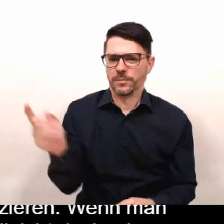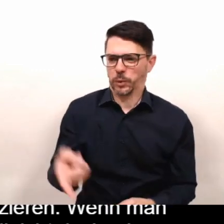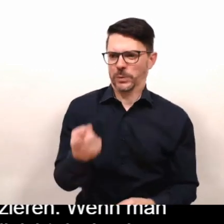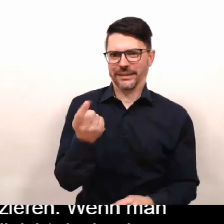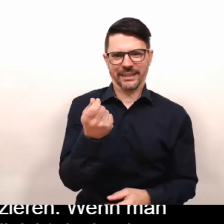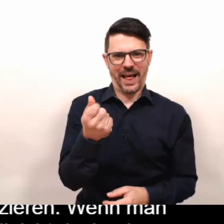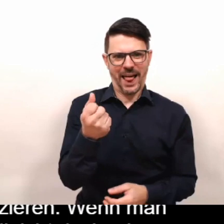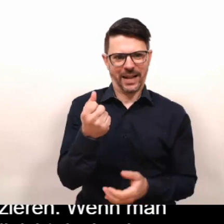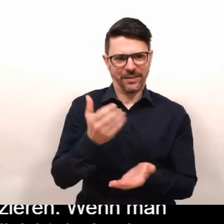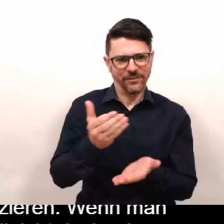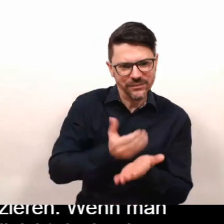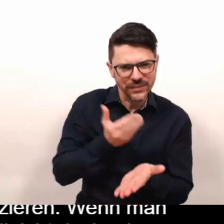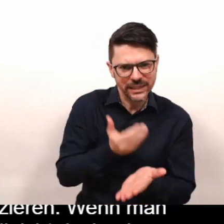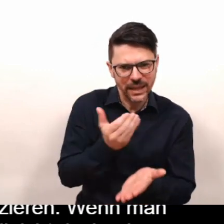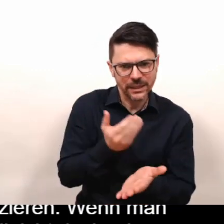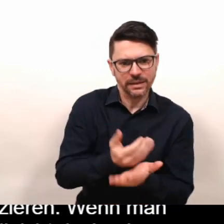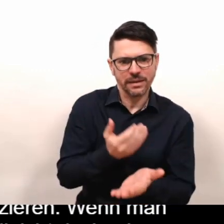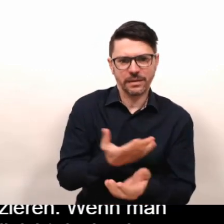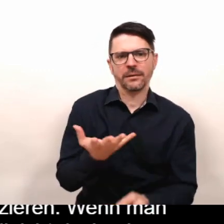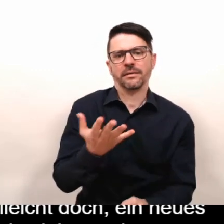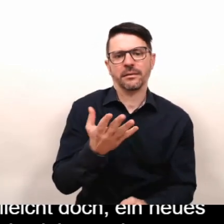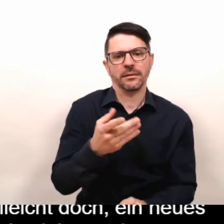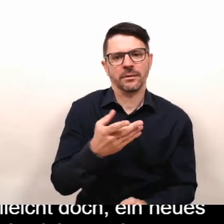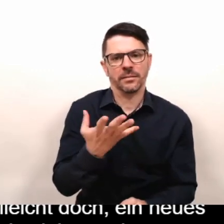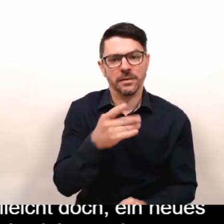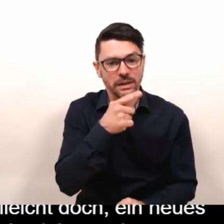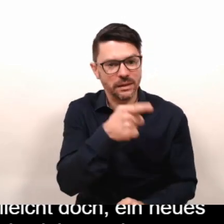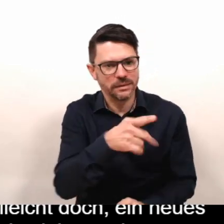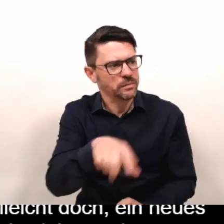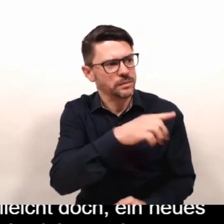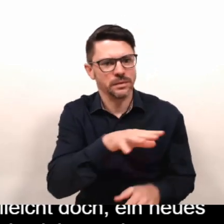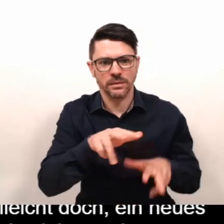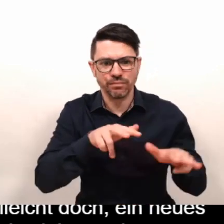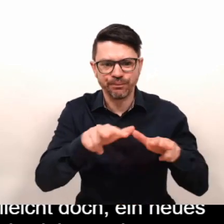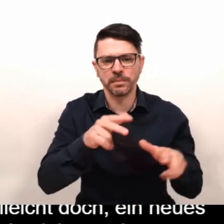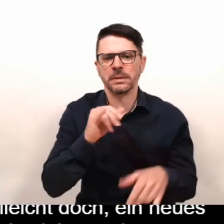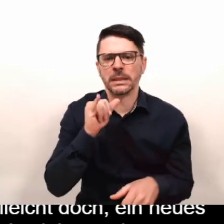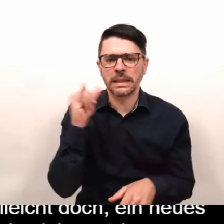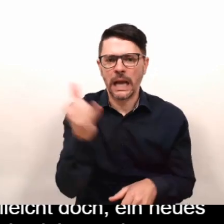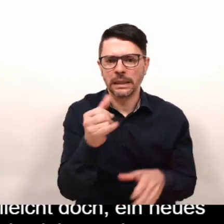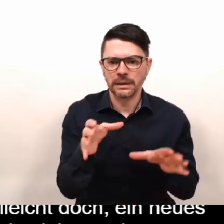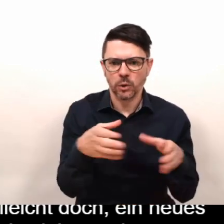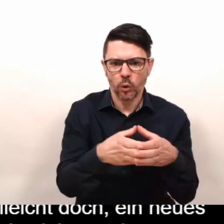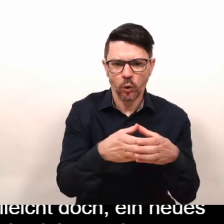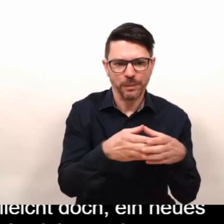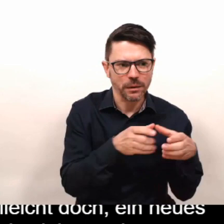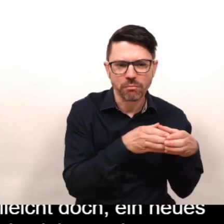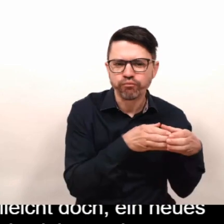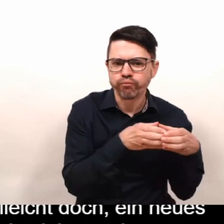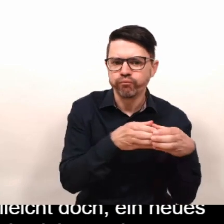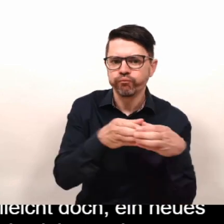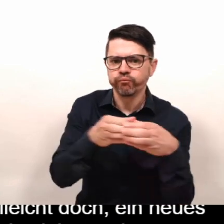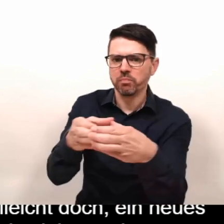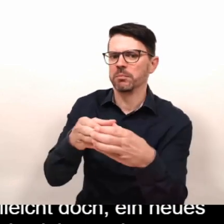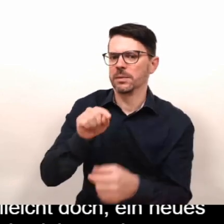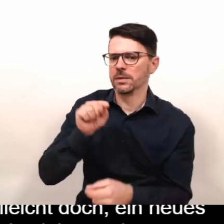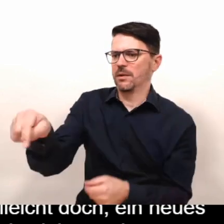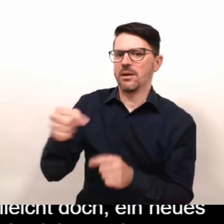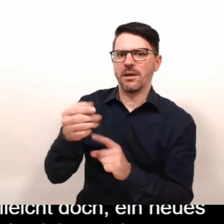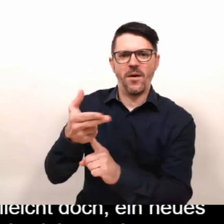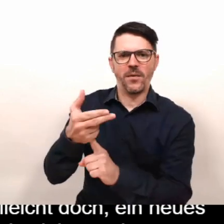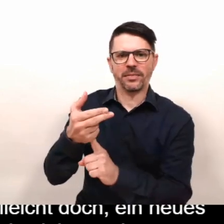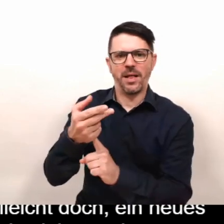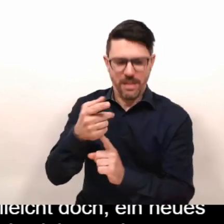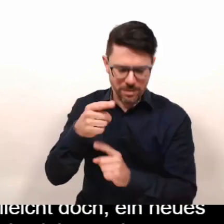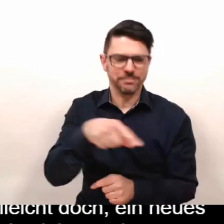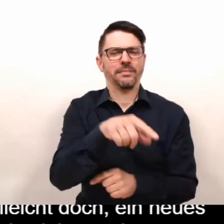Mai, das hängt alles zusammen. Und wir sind der Überzeugung, dass es bis zu diesem Datum auch verantwortbar ist, diese Branche